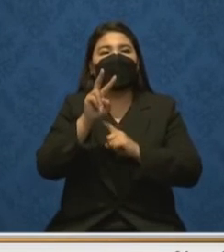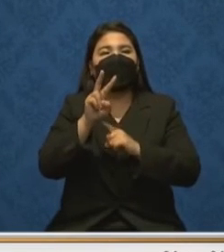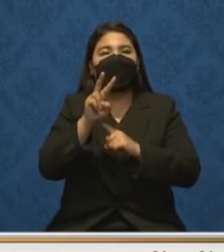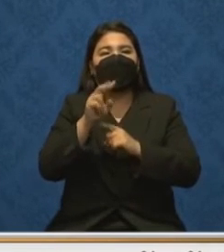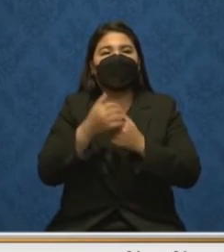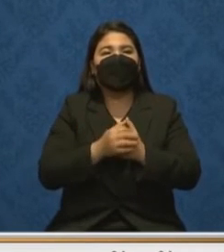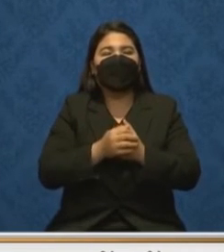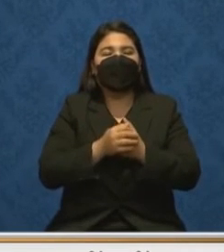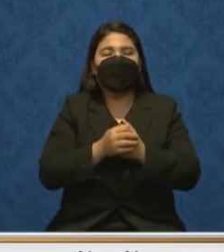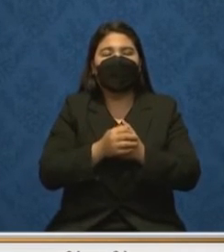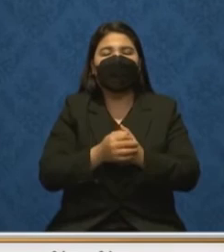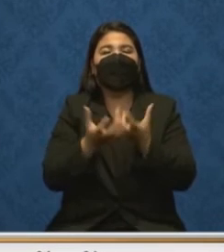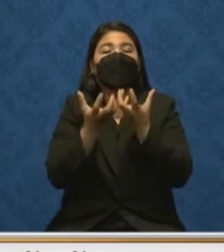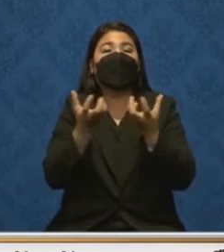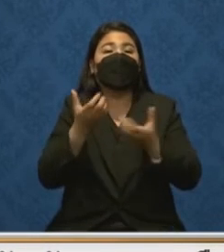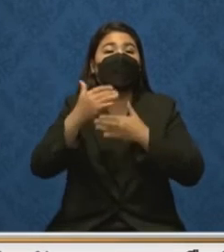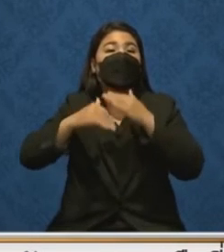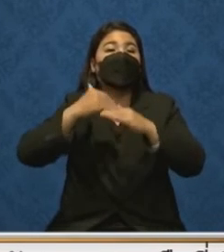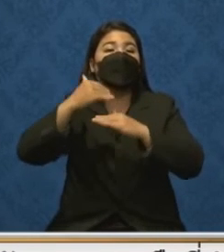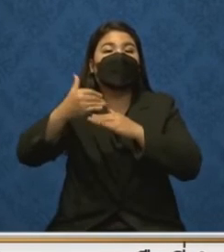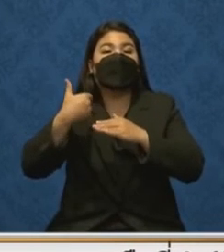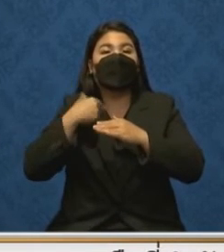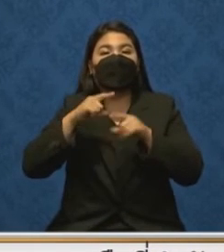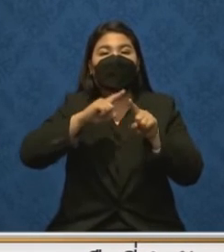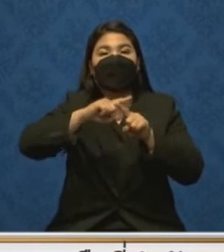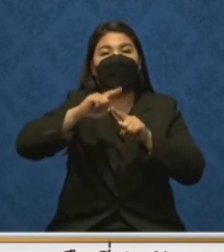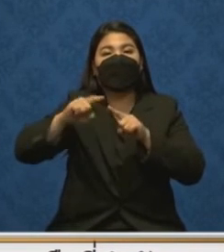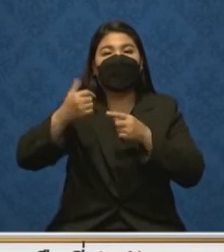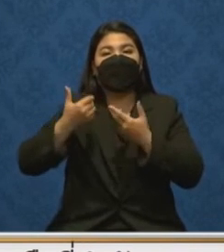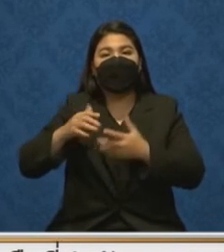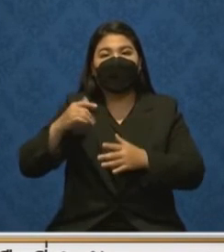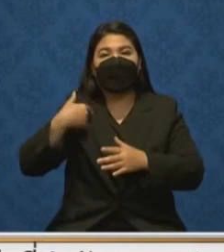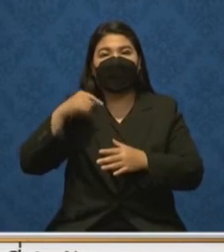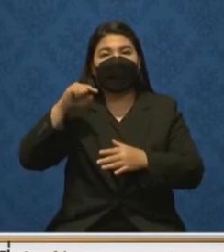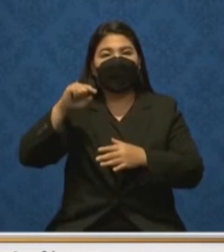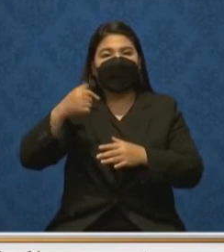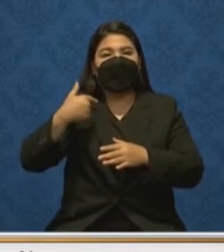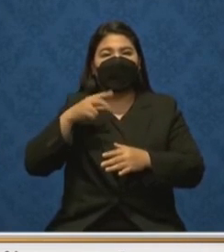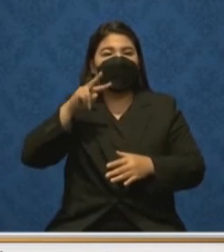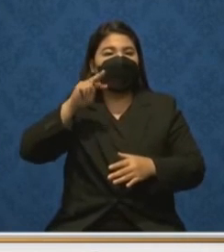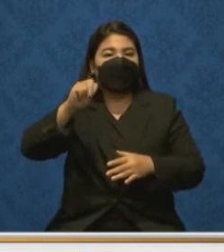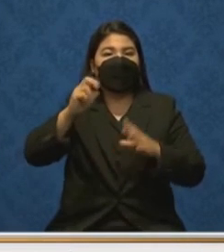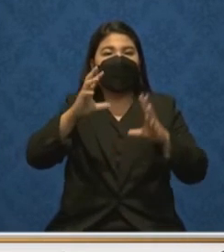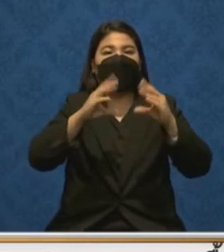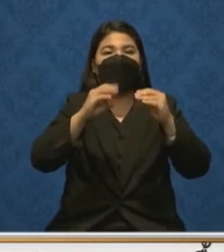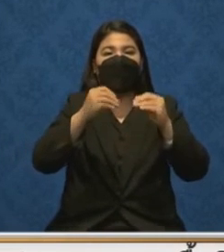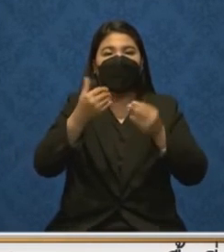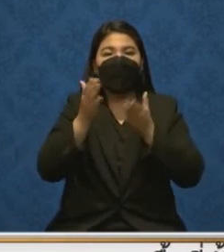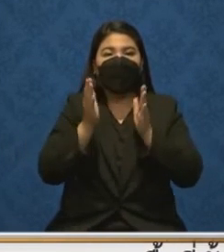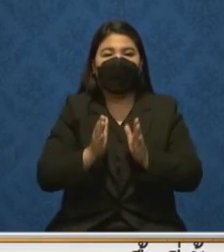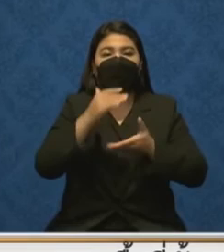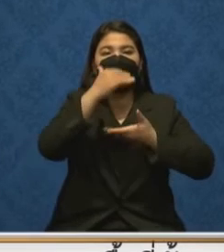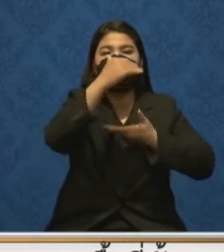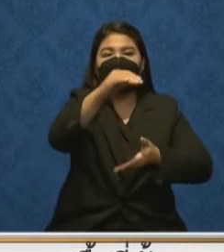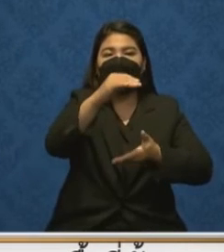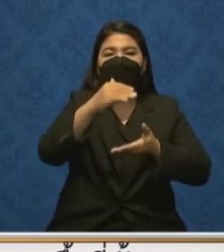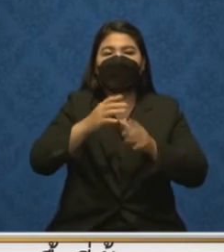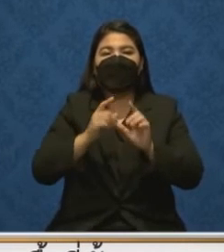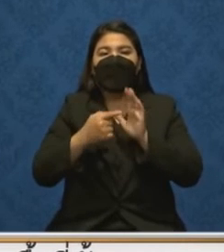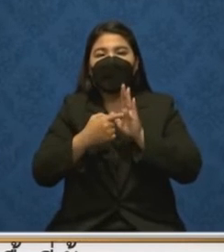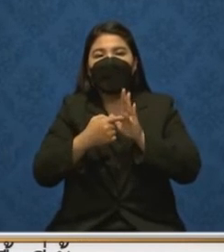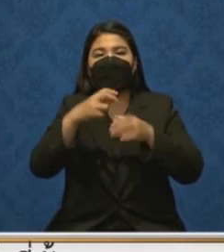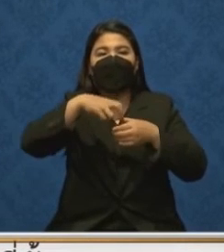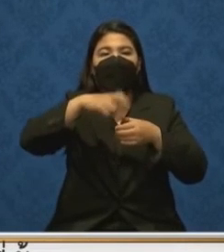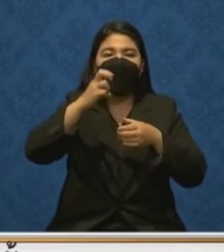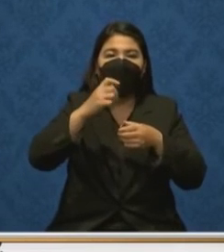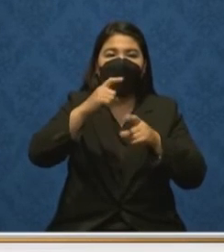นาสินค้าให้มีเรื่องราวต่ ซึ่ขนาดให้สั่งแล้และจะมีการนัดประชุมผู้สงออกไม่วาจะเปนอาหารกับ่อง่วา